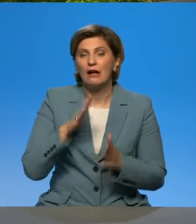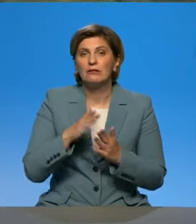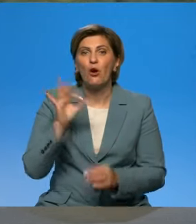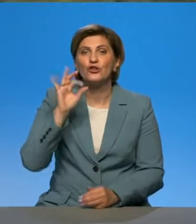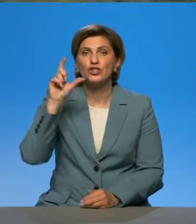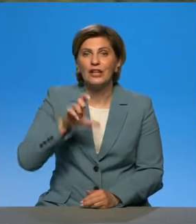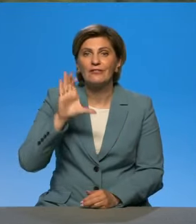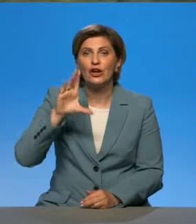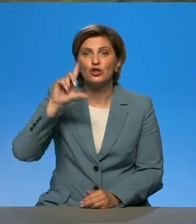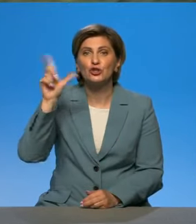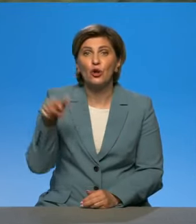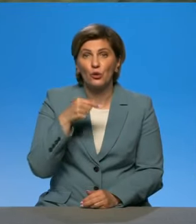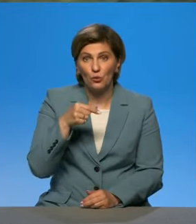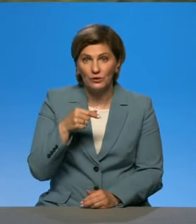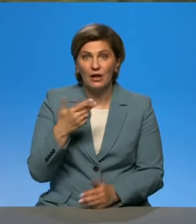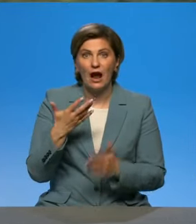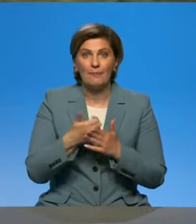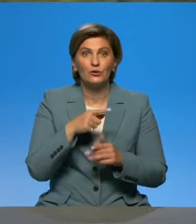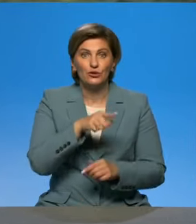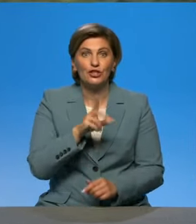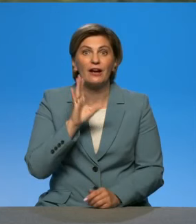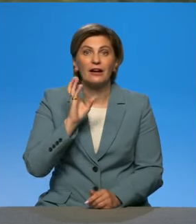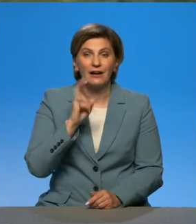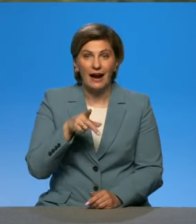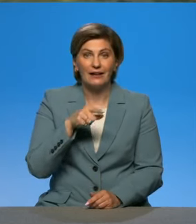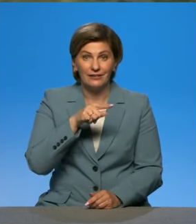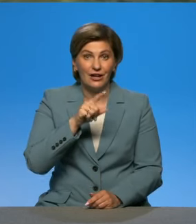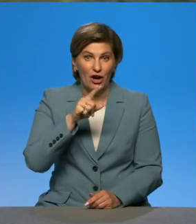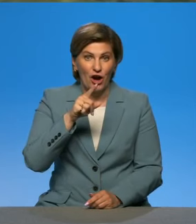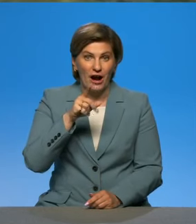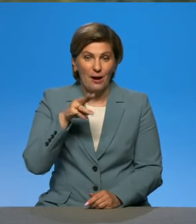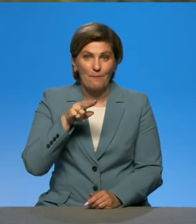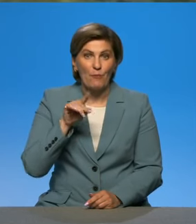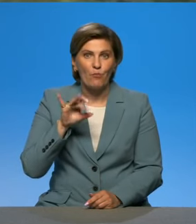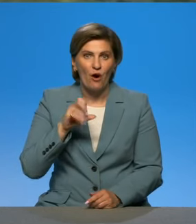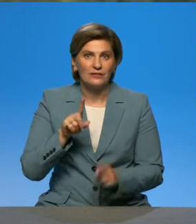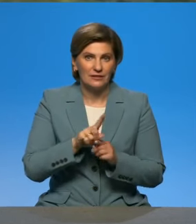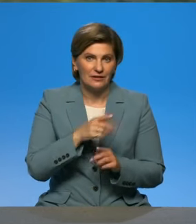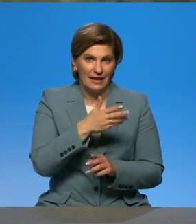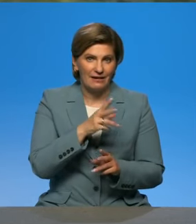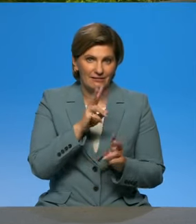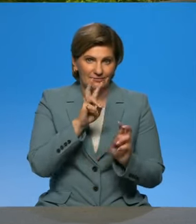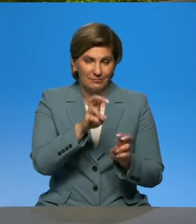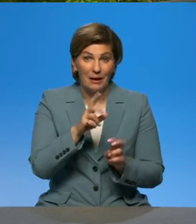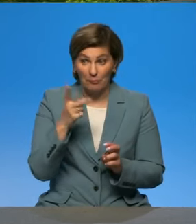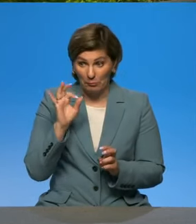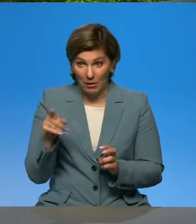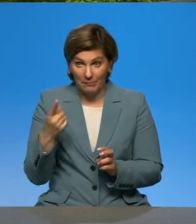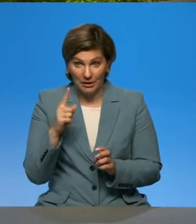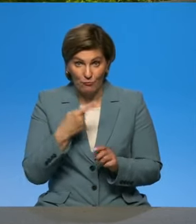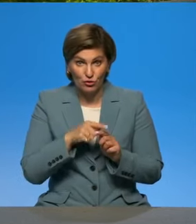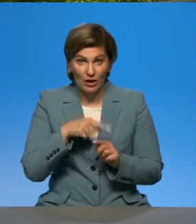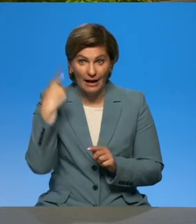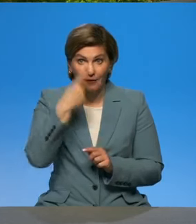то, как Микуха Маклая называли папуасы. Верно. «Человек с Луны». За белый цвет кожи. Они впервые видели белого человека, представляете? А